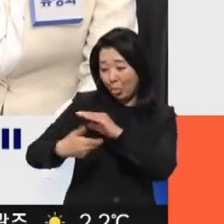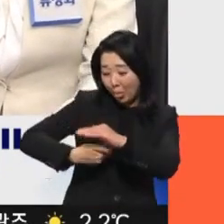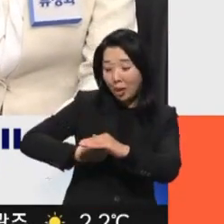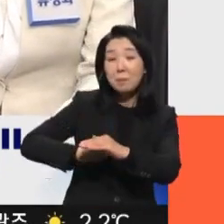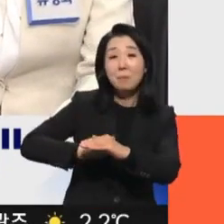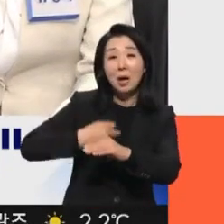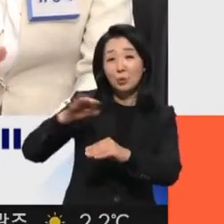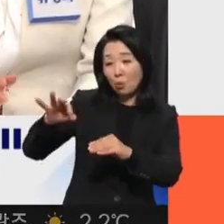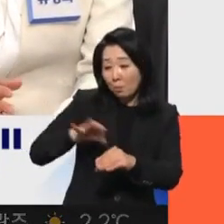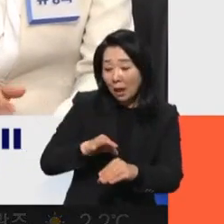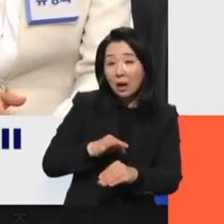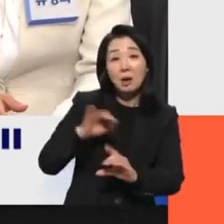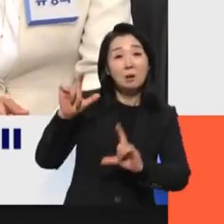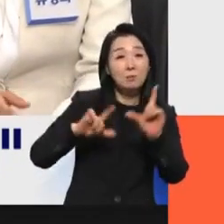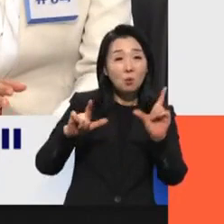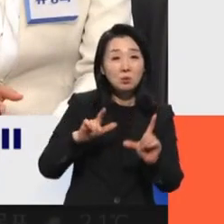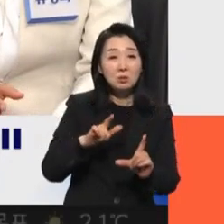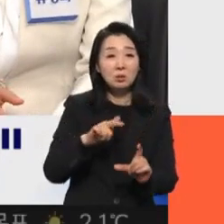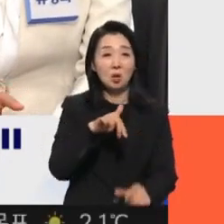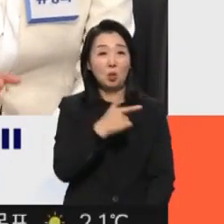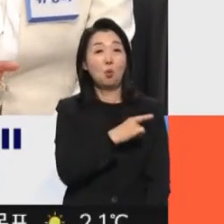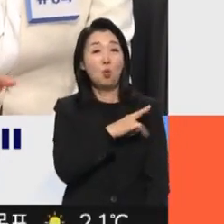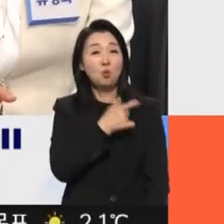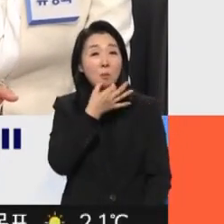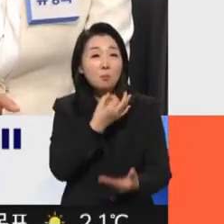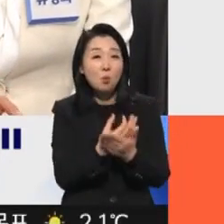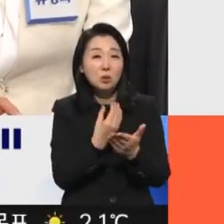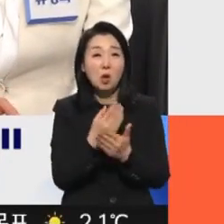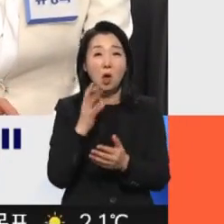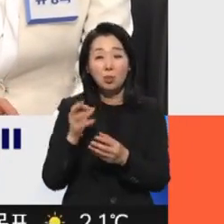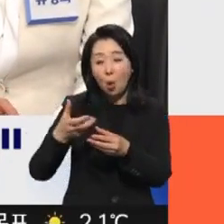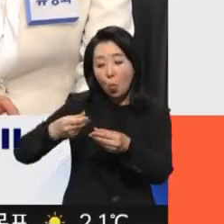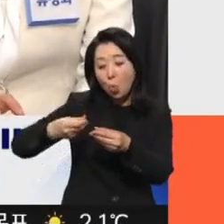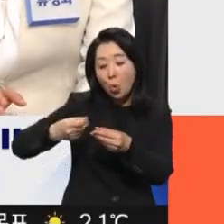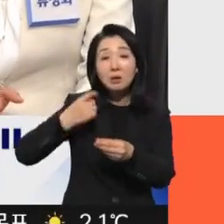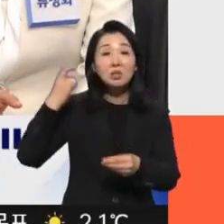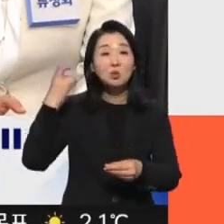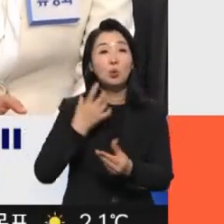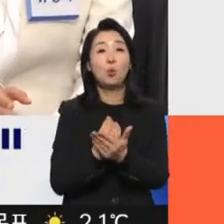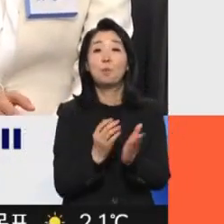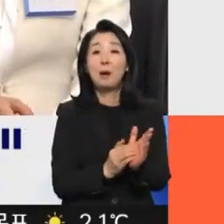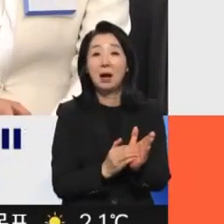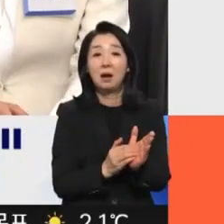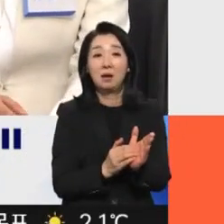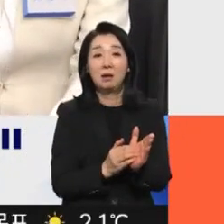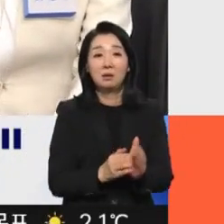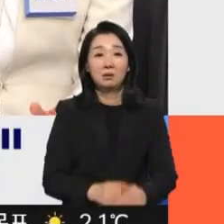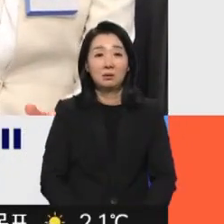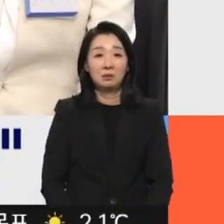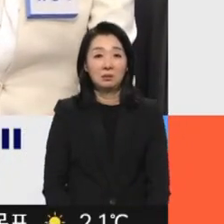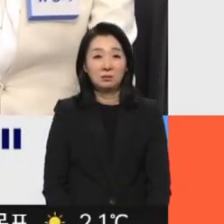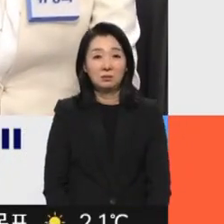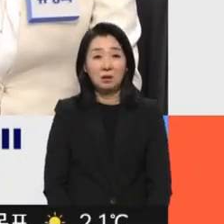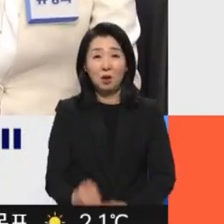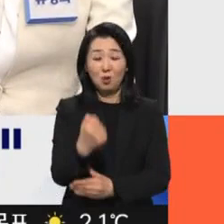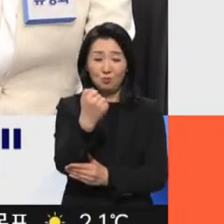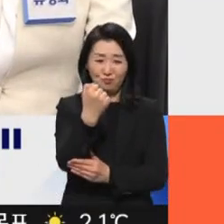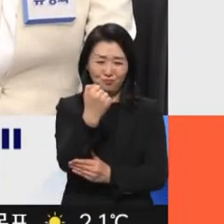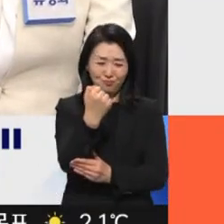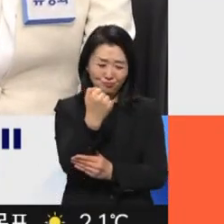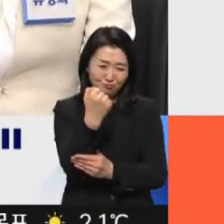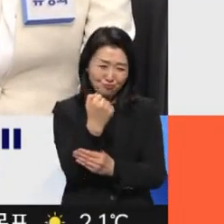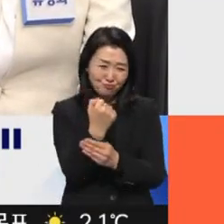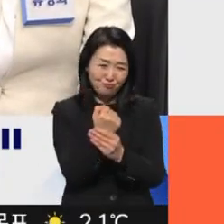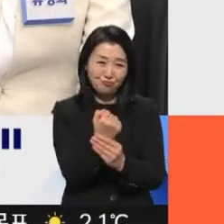받는 형장, 또 노 의원의 목소리와 돈봉투 부스럭거리는 소리까지가 녹음돼 있다, 이렇게 말을 했는데요. 여러 부패